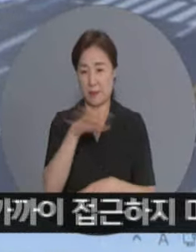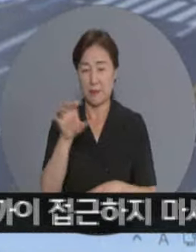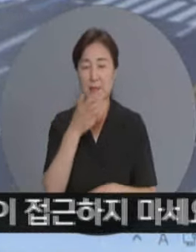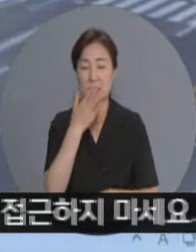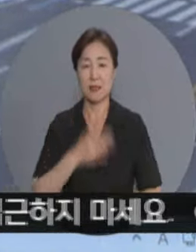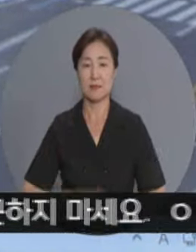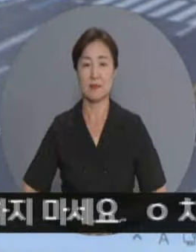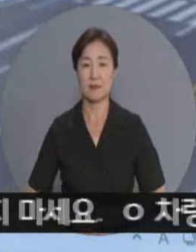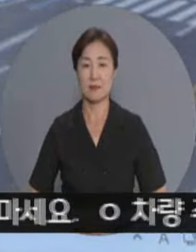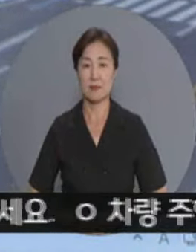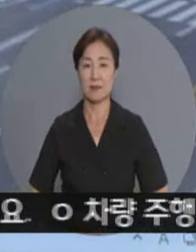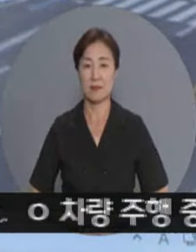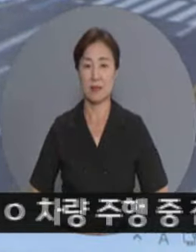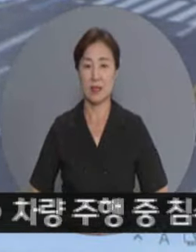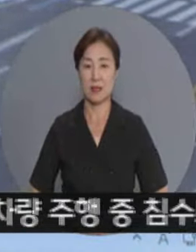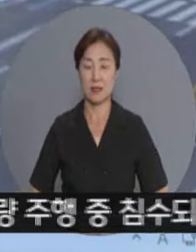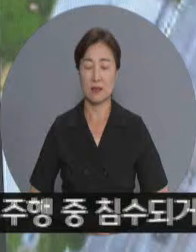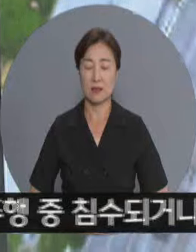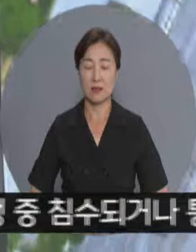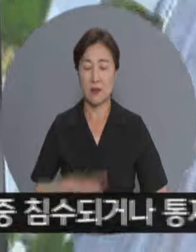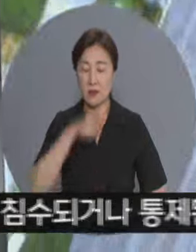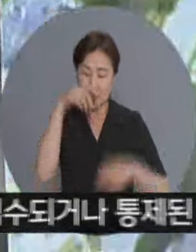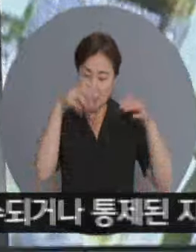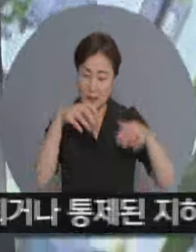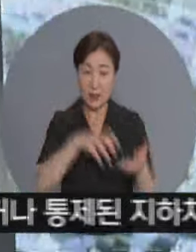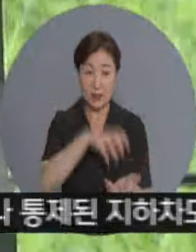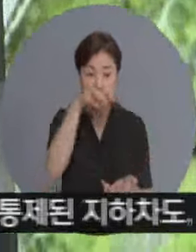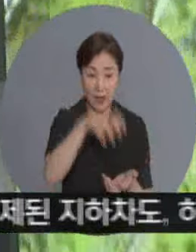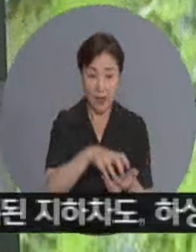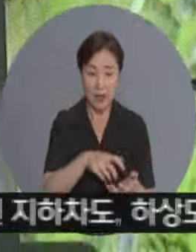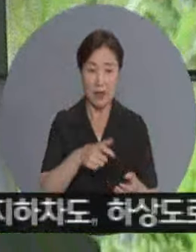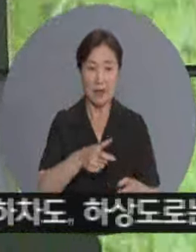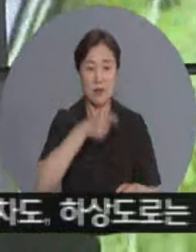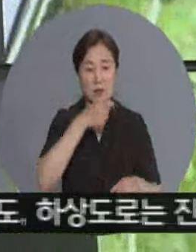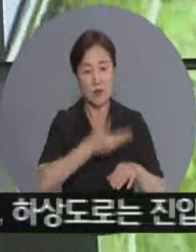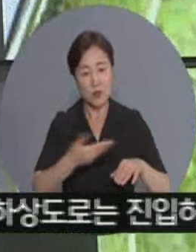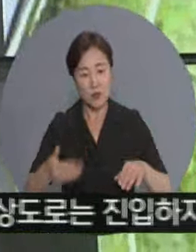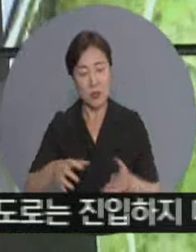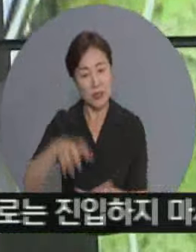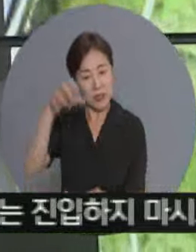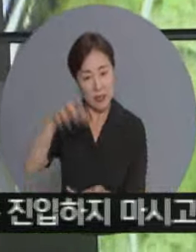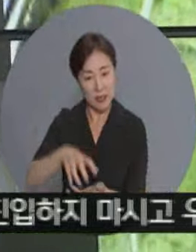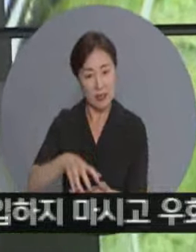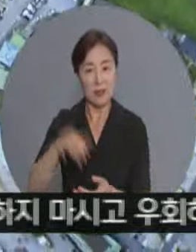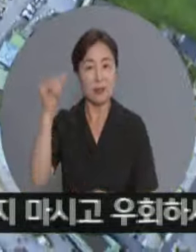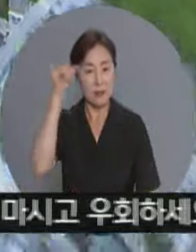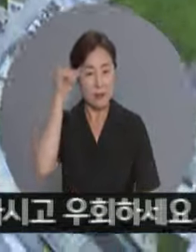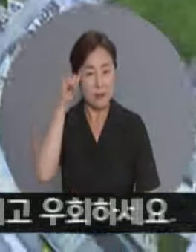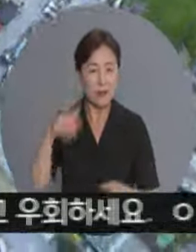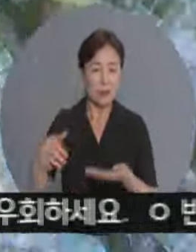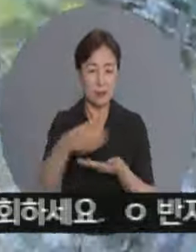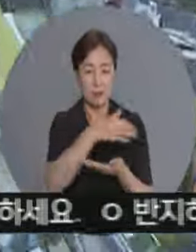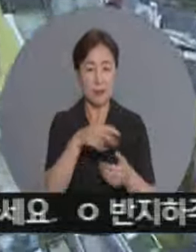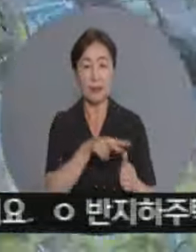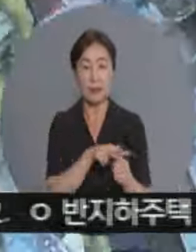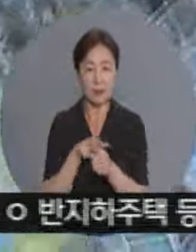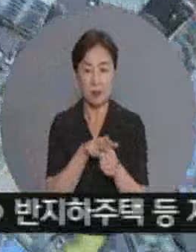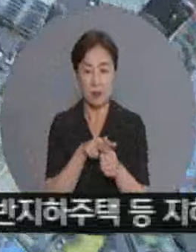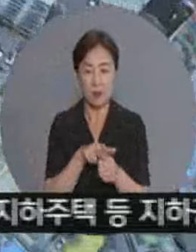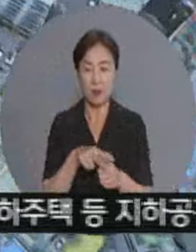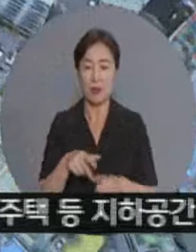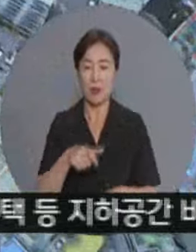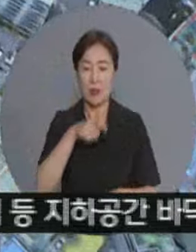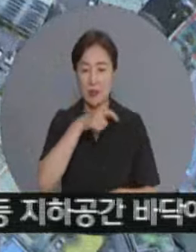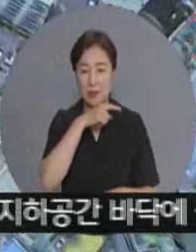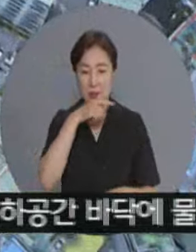트윈입니다. 여기에 강수량과 하천 수위 등 기본 정보를 인공지능이 수집하고 분석하면 침수